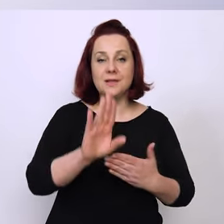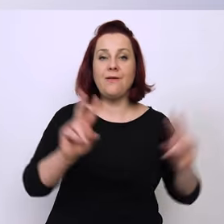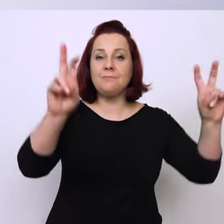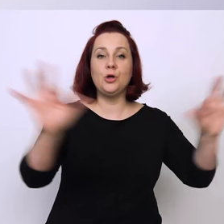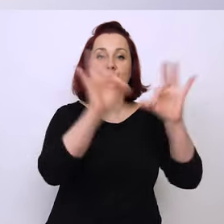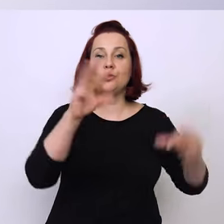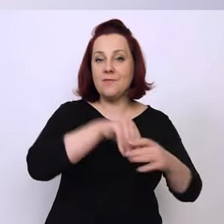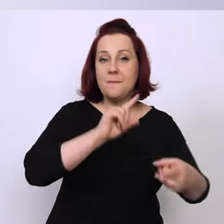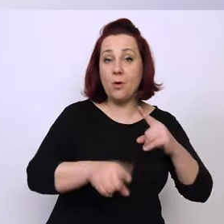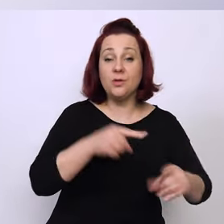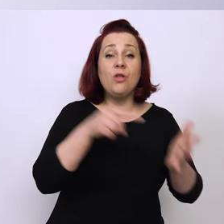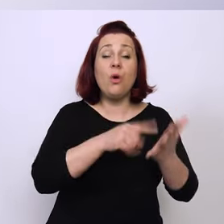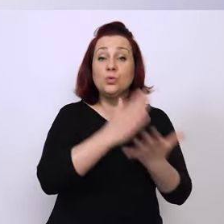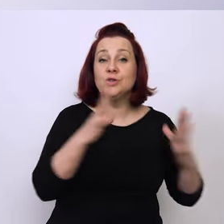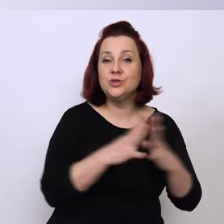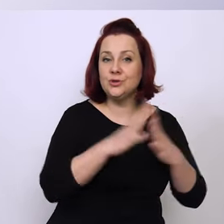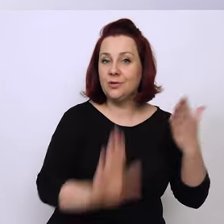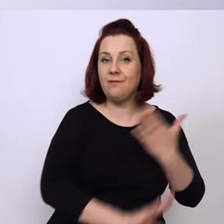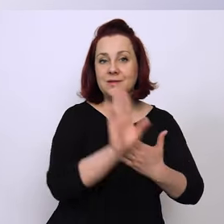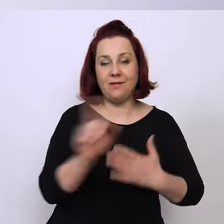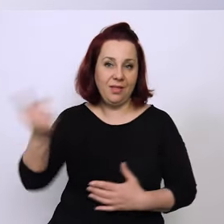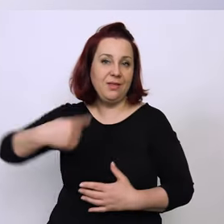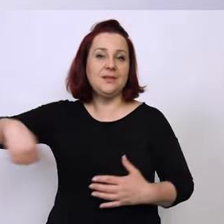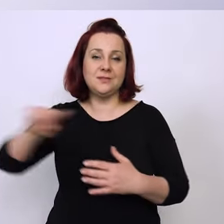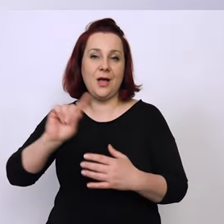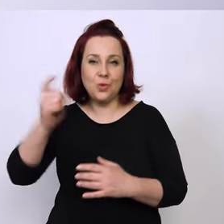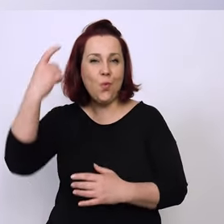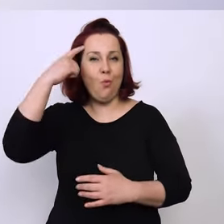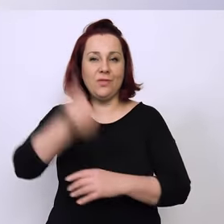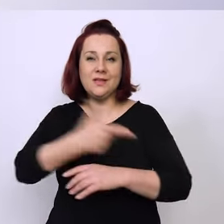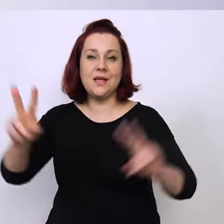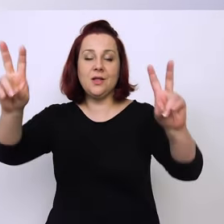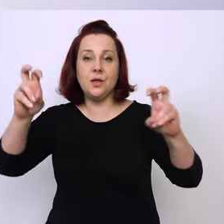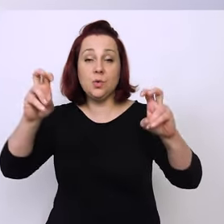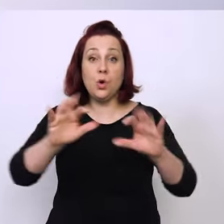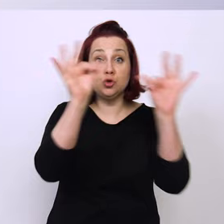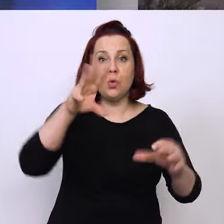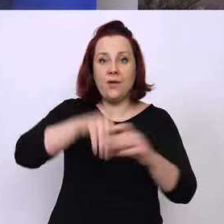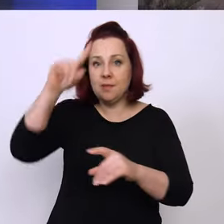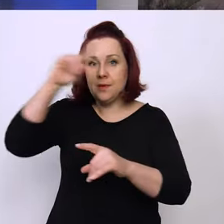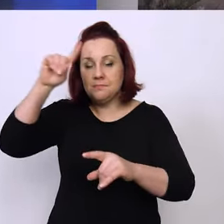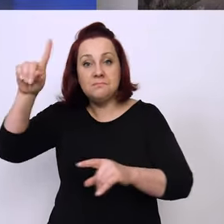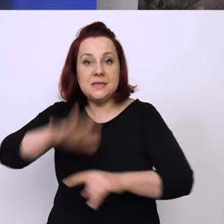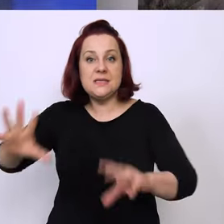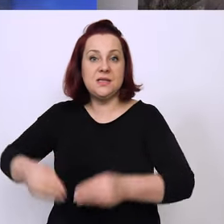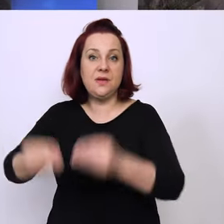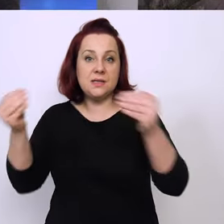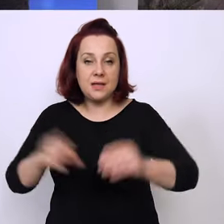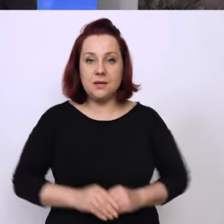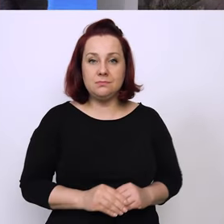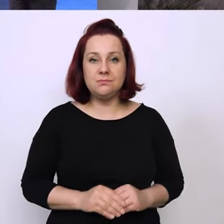wystawa polityka w sztuce jest 10:00 wystawą z naszej flagowej serii cywilizacja w sztuce